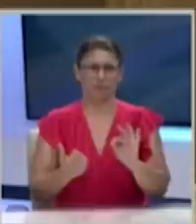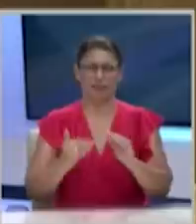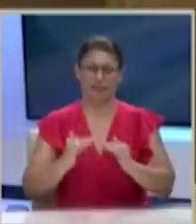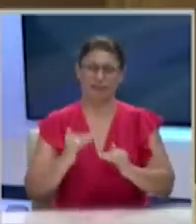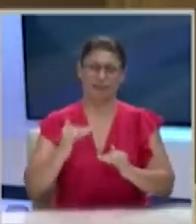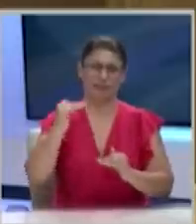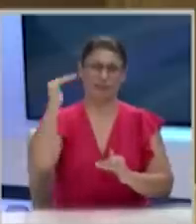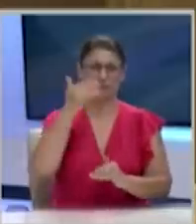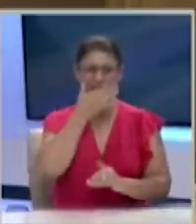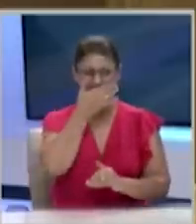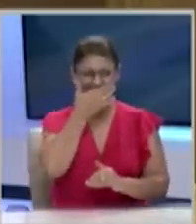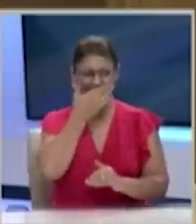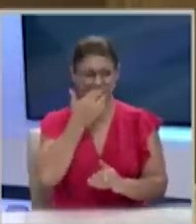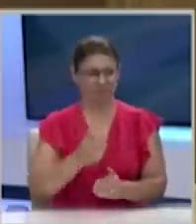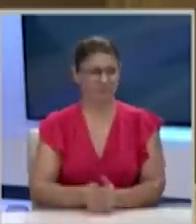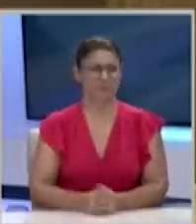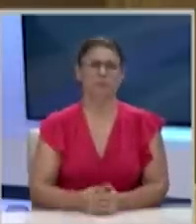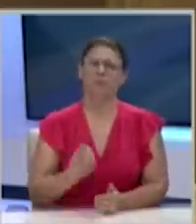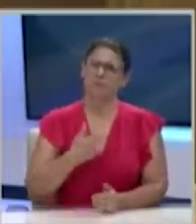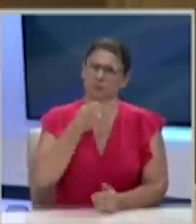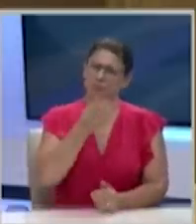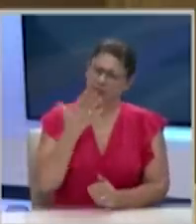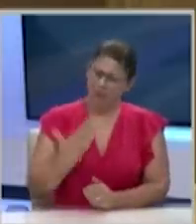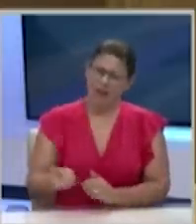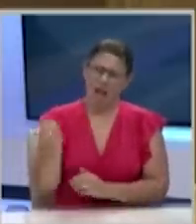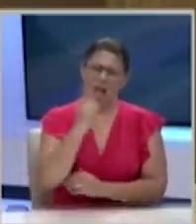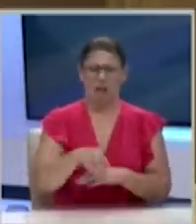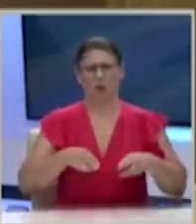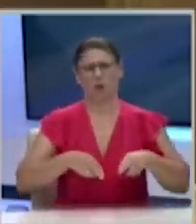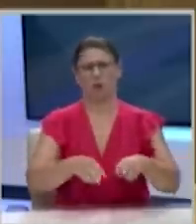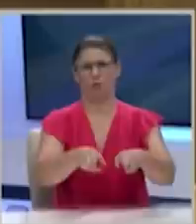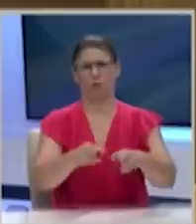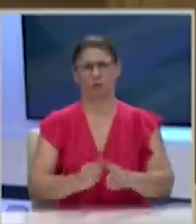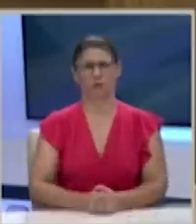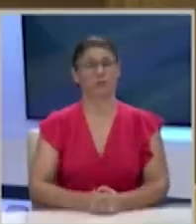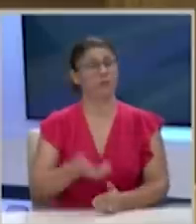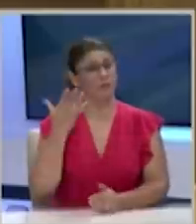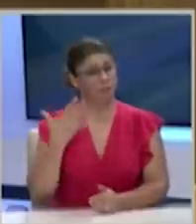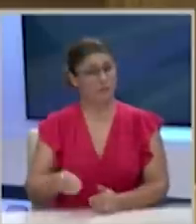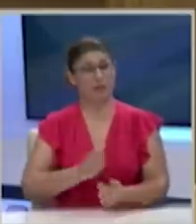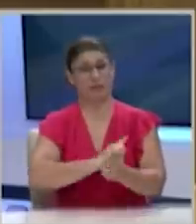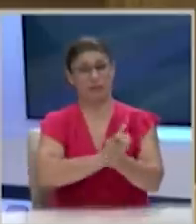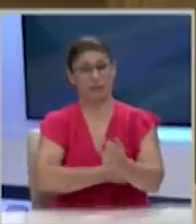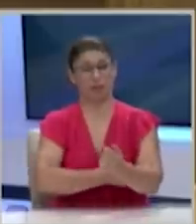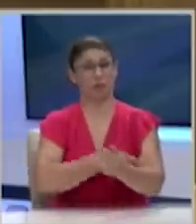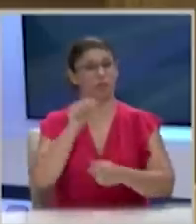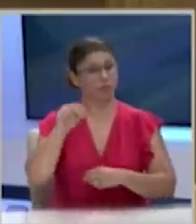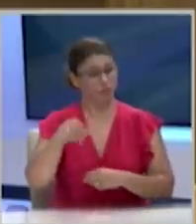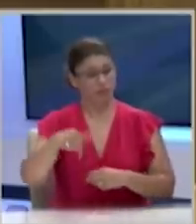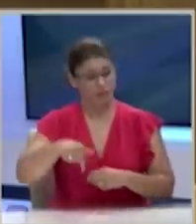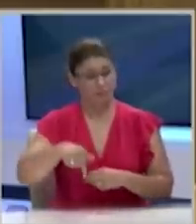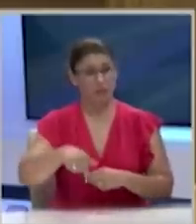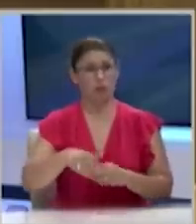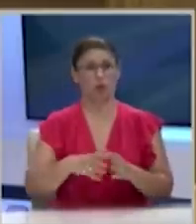ταξική. Εμείς λέμε ότι υπάρχει άλλος δρόμος. Υπάρχει άλλος δρόμος. Υπάρχει δυνατότητα αξιοποίησης των